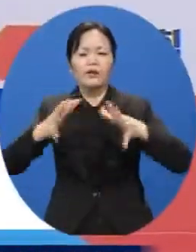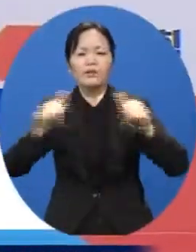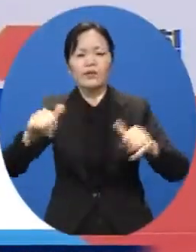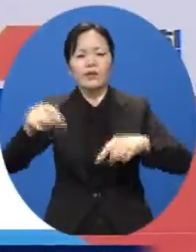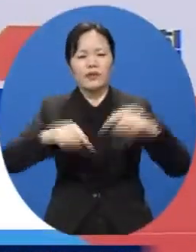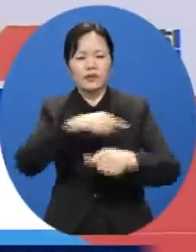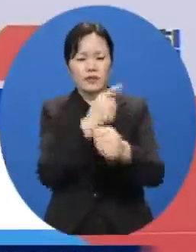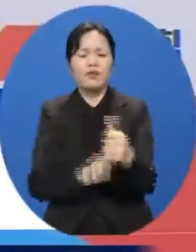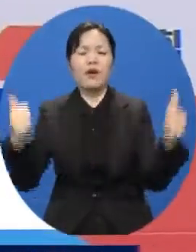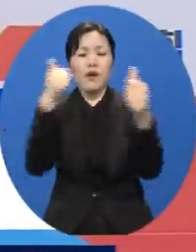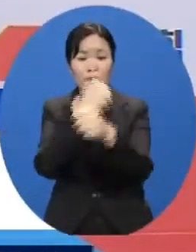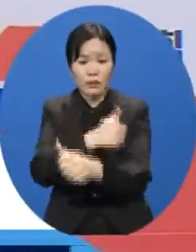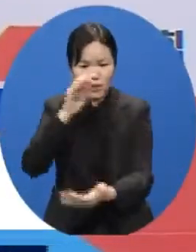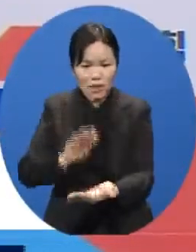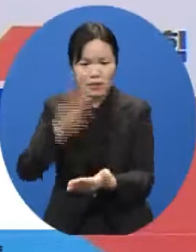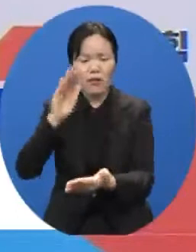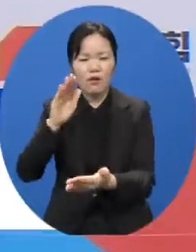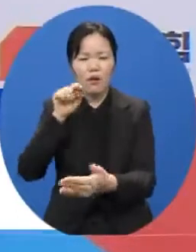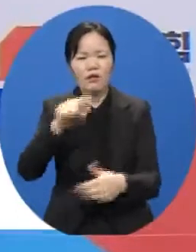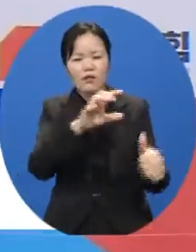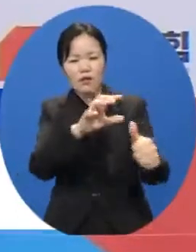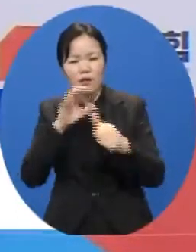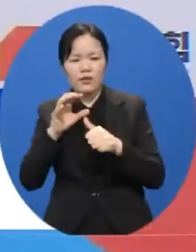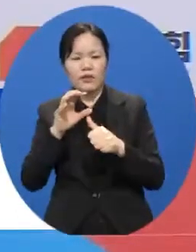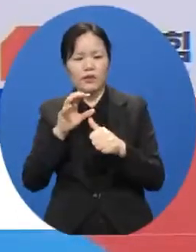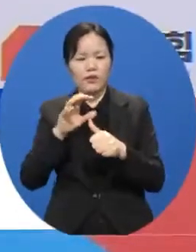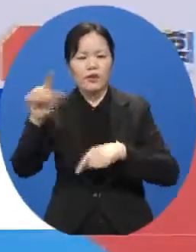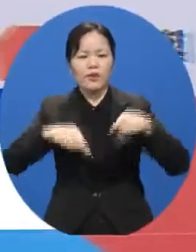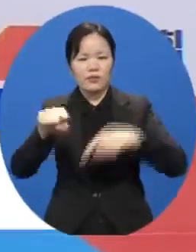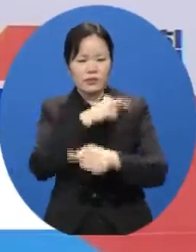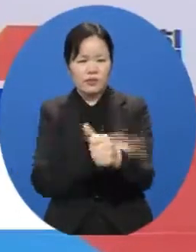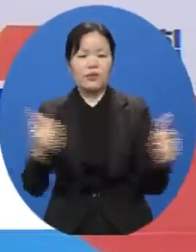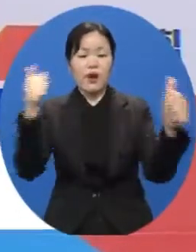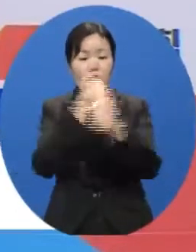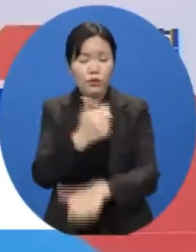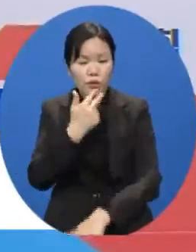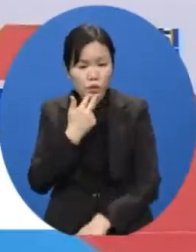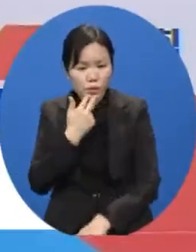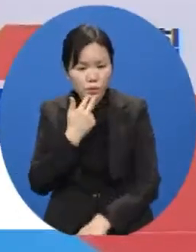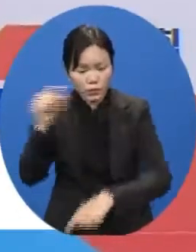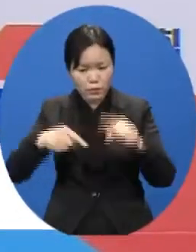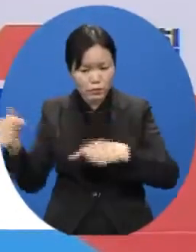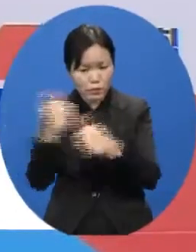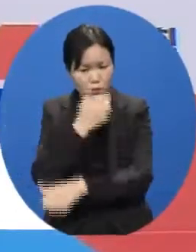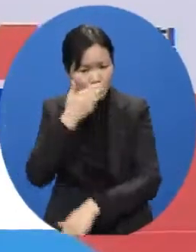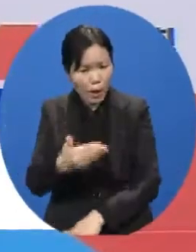정권교체 열기가 치솟으니까 이건 물타기 하려고 정권교체 없이